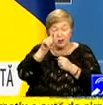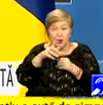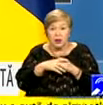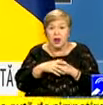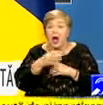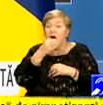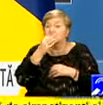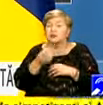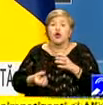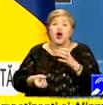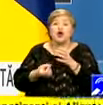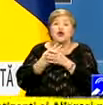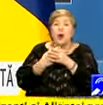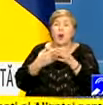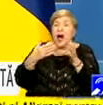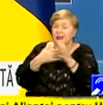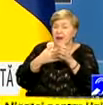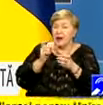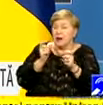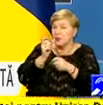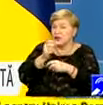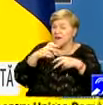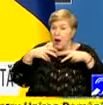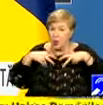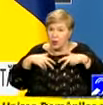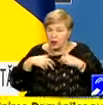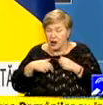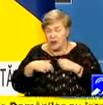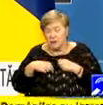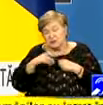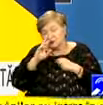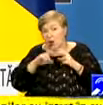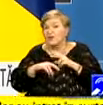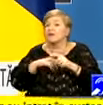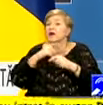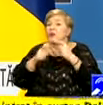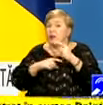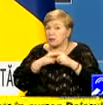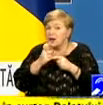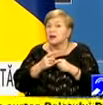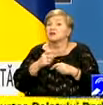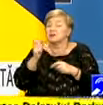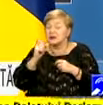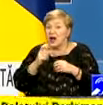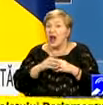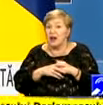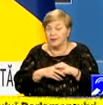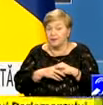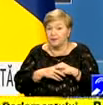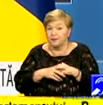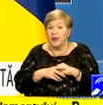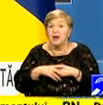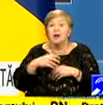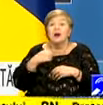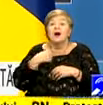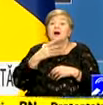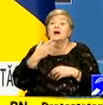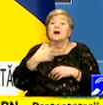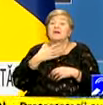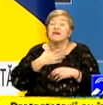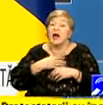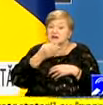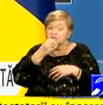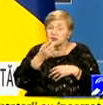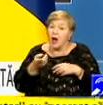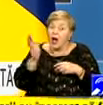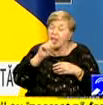orice nouă agresiune împotriva Ucrainei va avea consecințe serioase. Permiteți-mi să reafirm